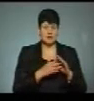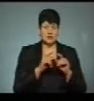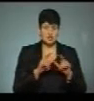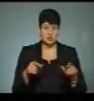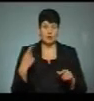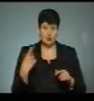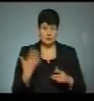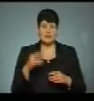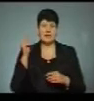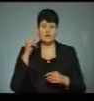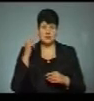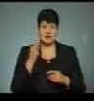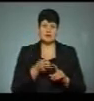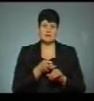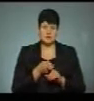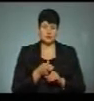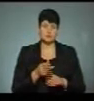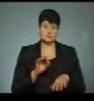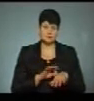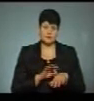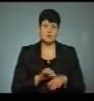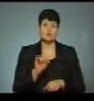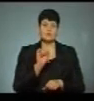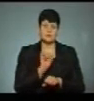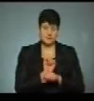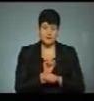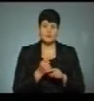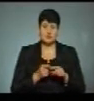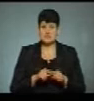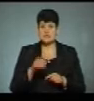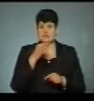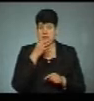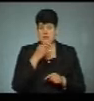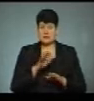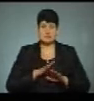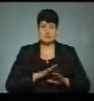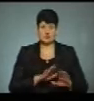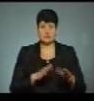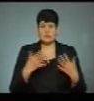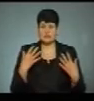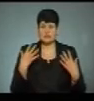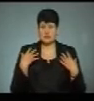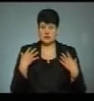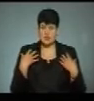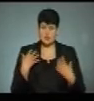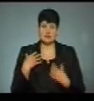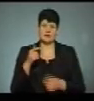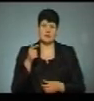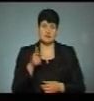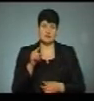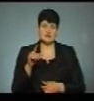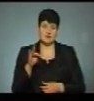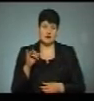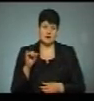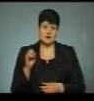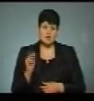області навчання через карантин призупинили. Про це повідомила заступниця начальниці обласного управління освіти і науки Ганна Зварич. Більше